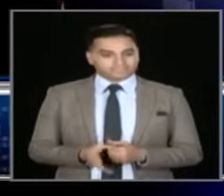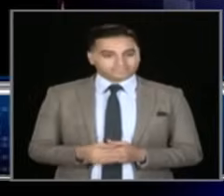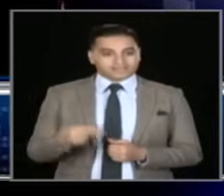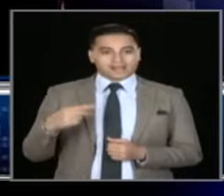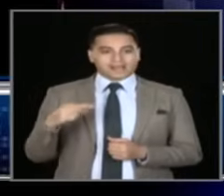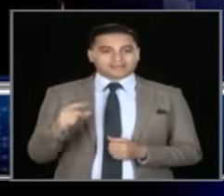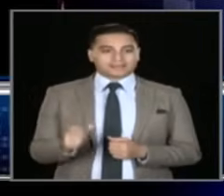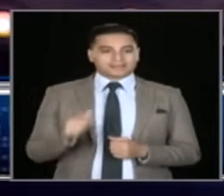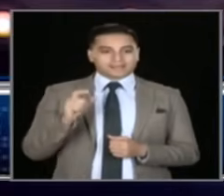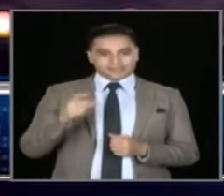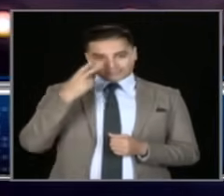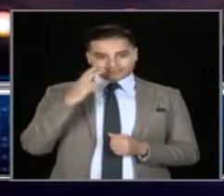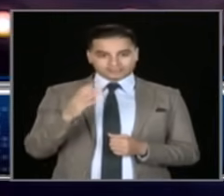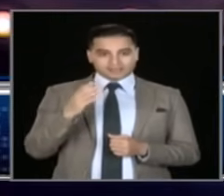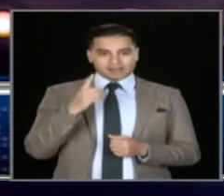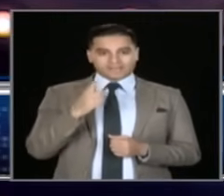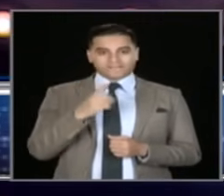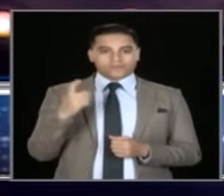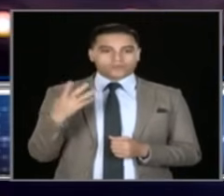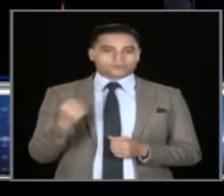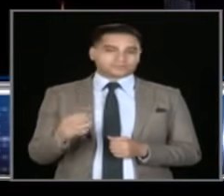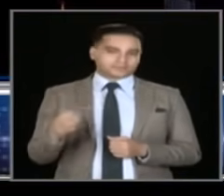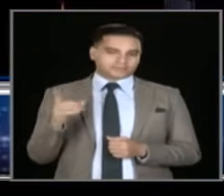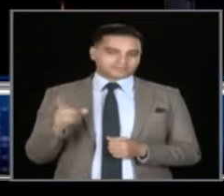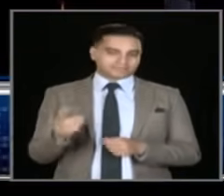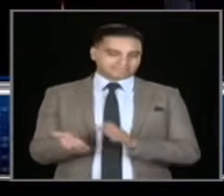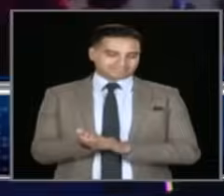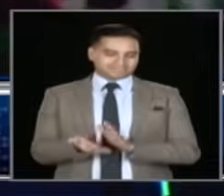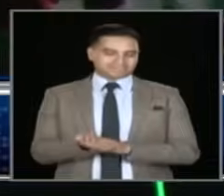عدنان. 1141. الهدف الذهبي.